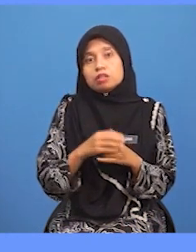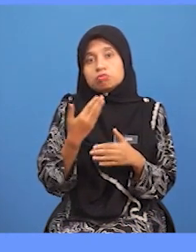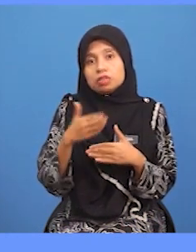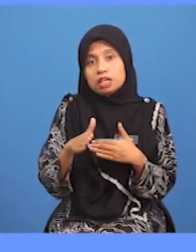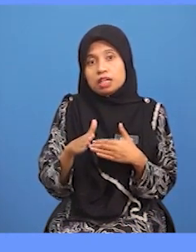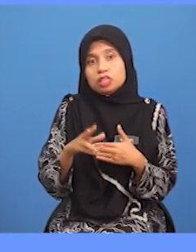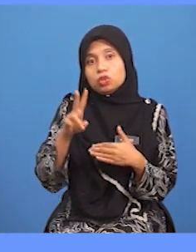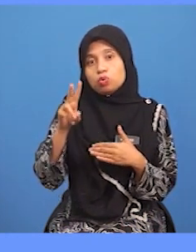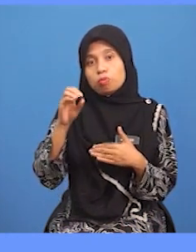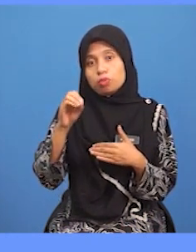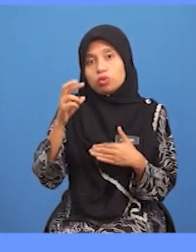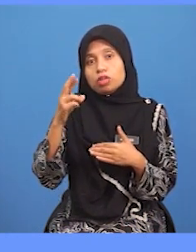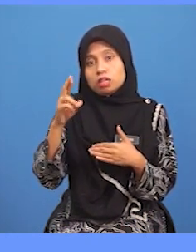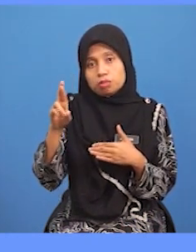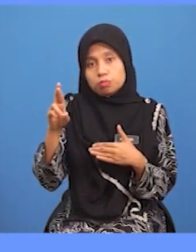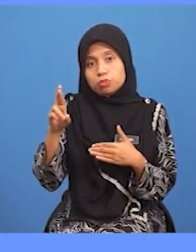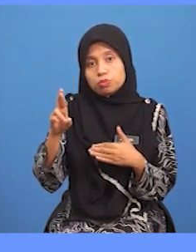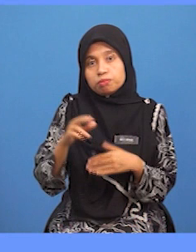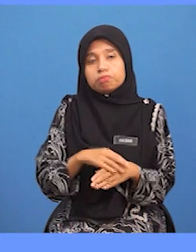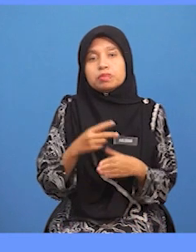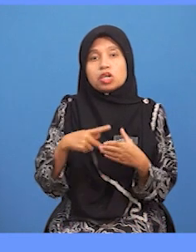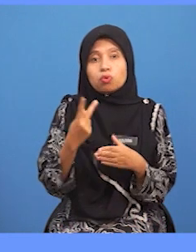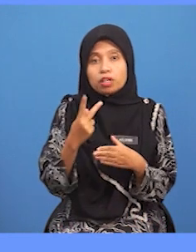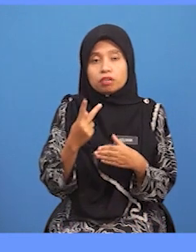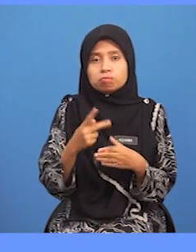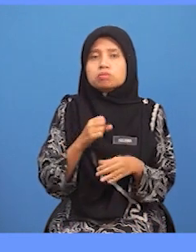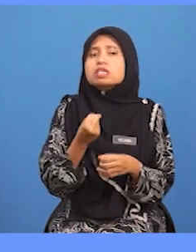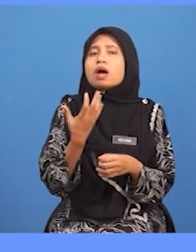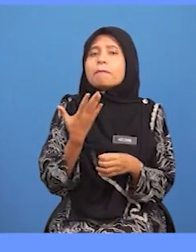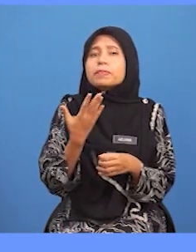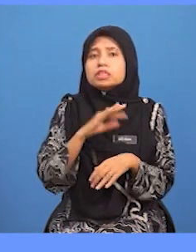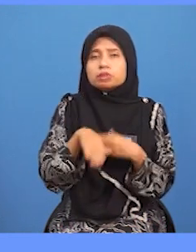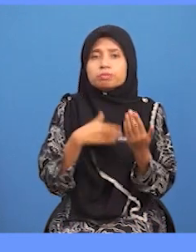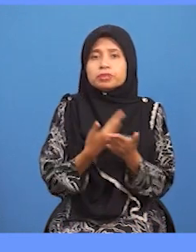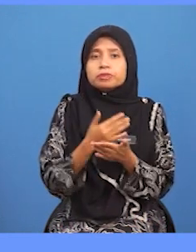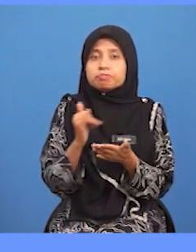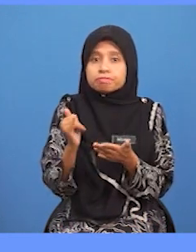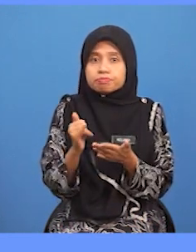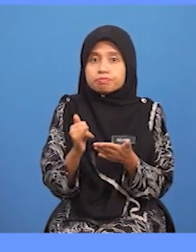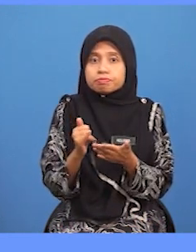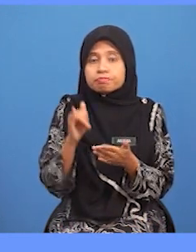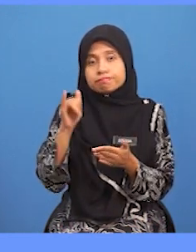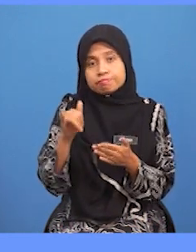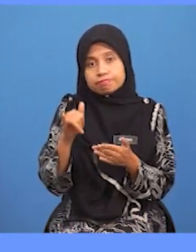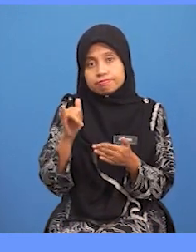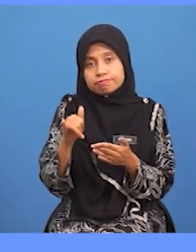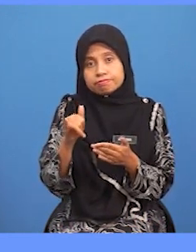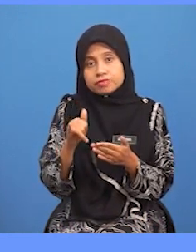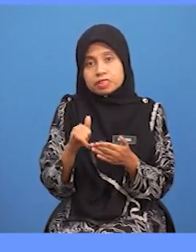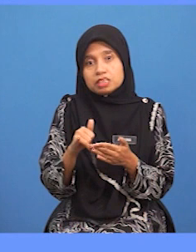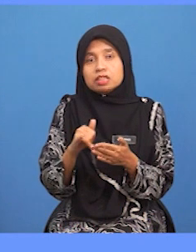ialah 20,000 unit. Berapakah jumlah hasil yang murid-murid peroleh? Ya,